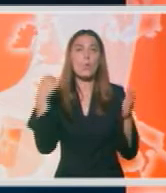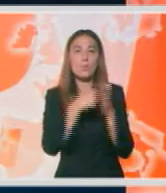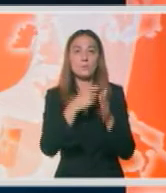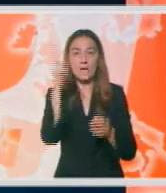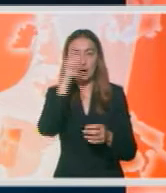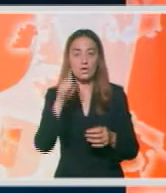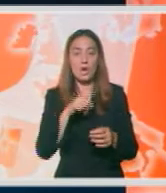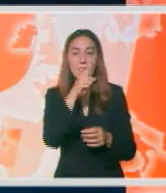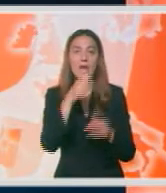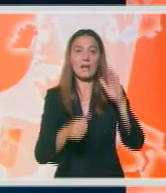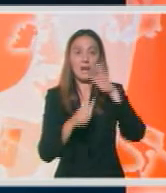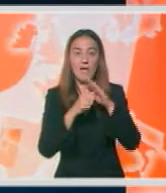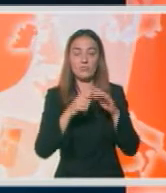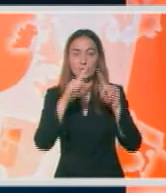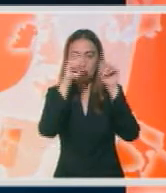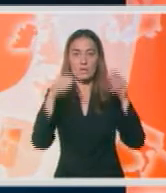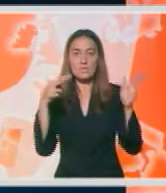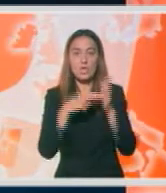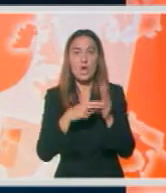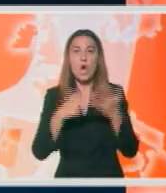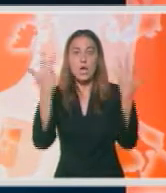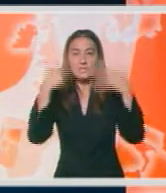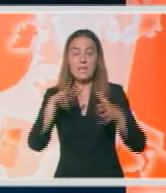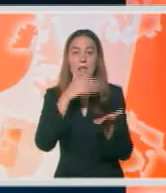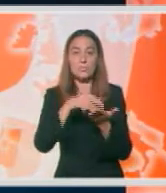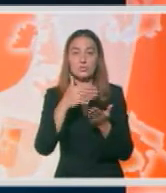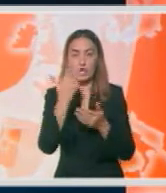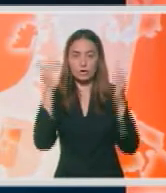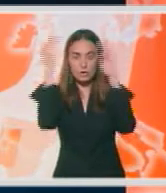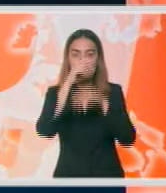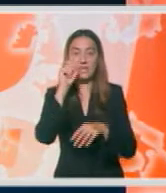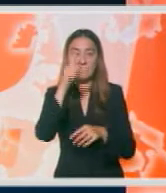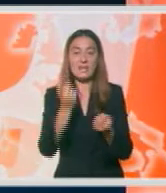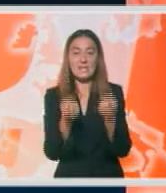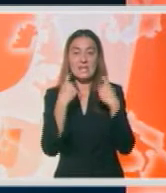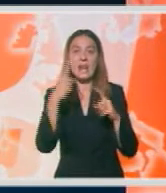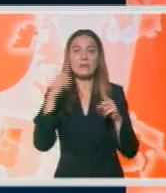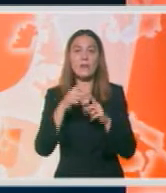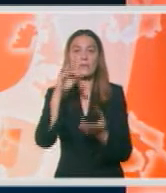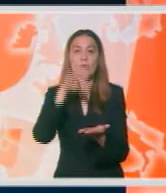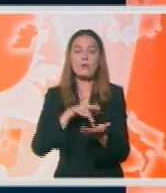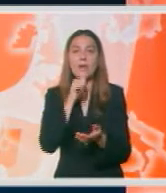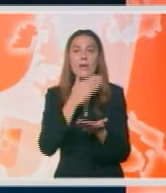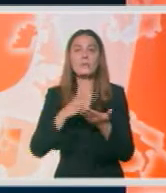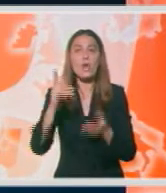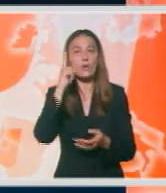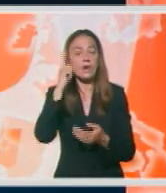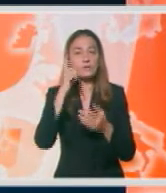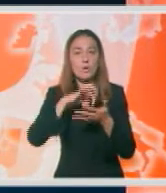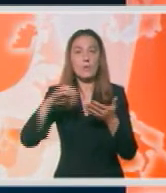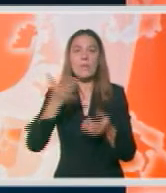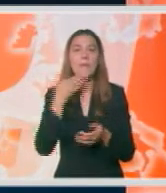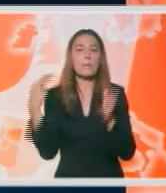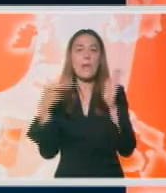trafostanicu u Nevadama od noćas skoro 8000 potrošača u 12 sela Takovskog kraja i deo gradskog područja